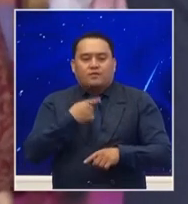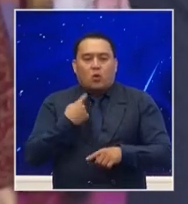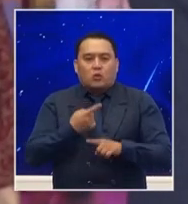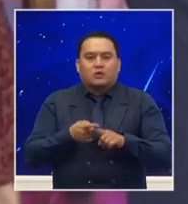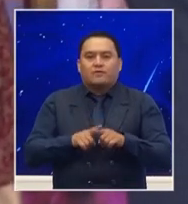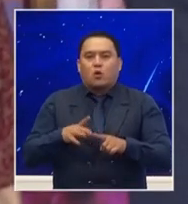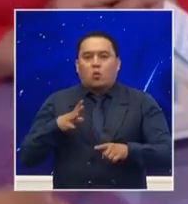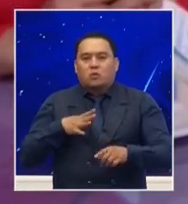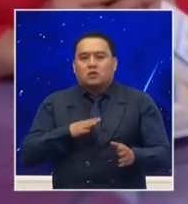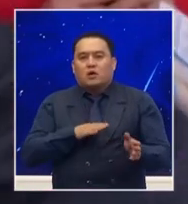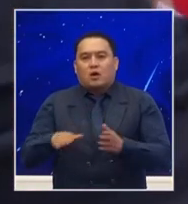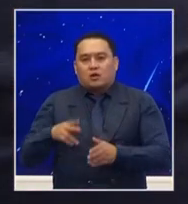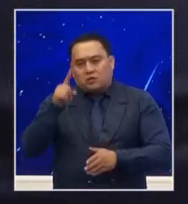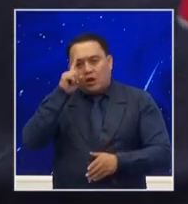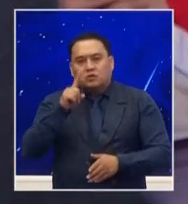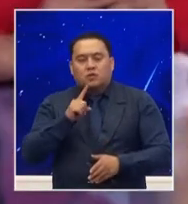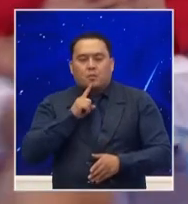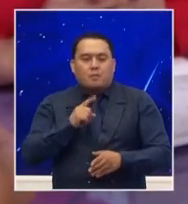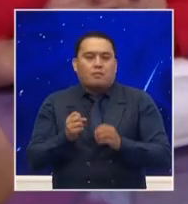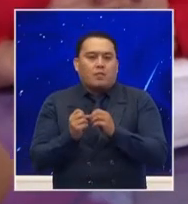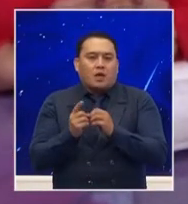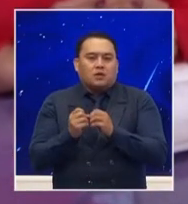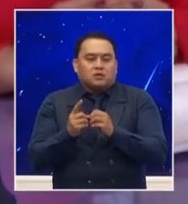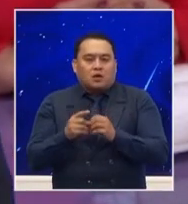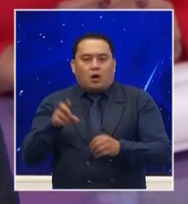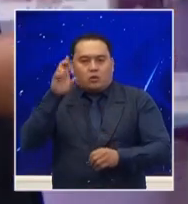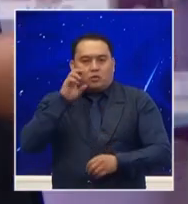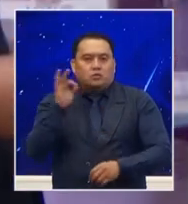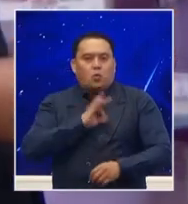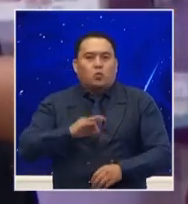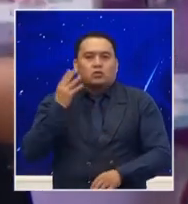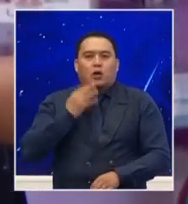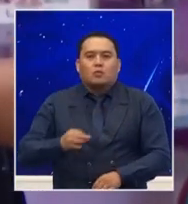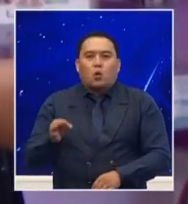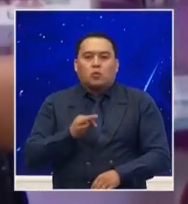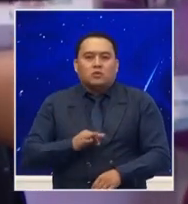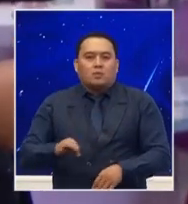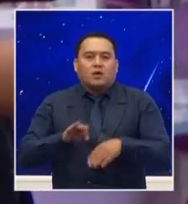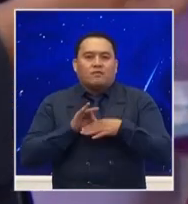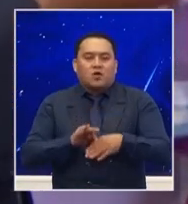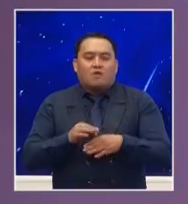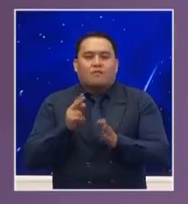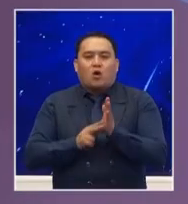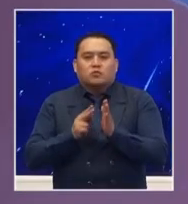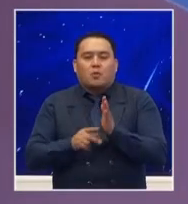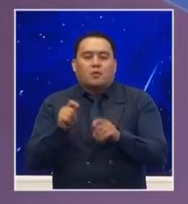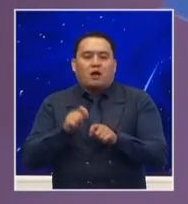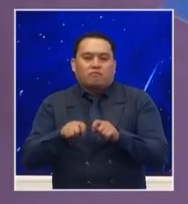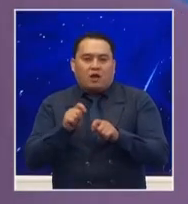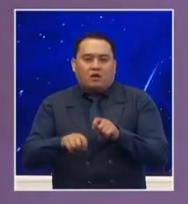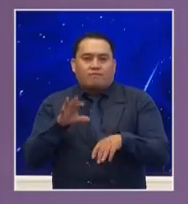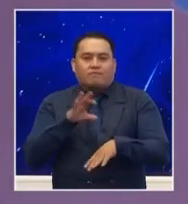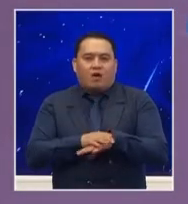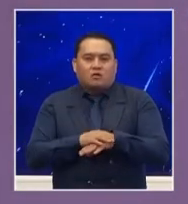К слову, за истекшие 11 месяцев текущего года департаментом госдоходов по Алматинской области проведено свыше 80 проверок, которые